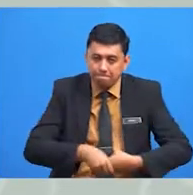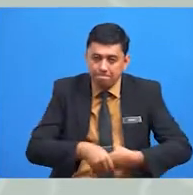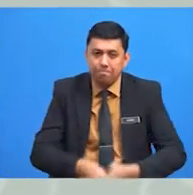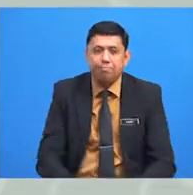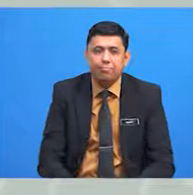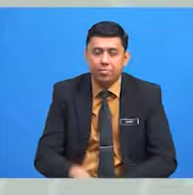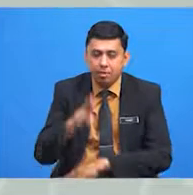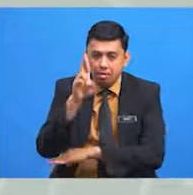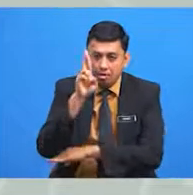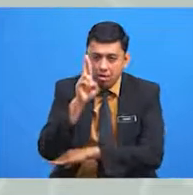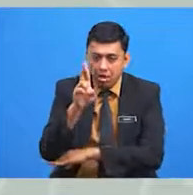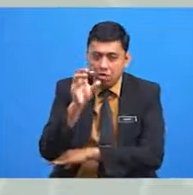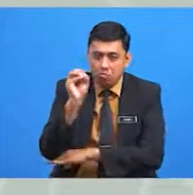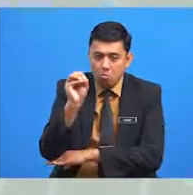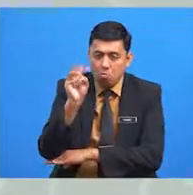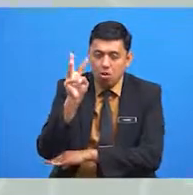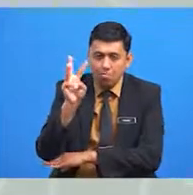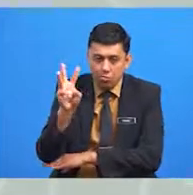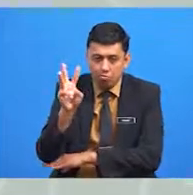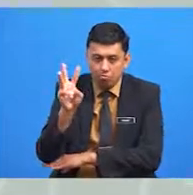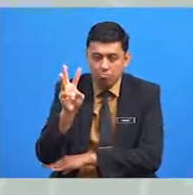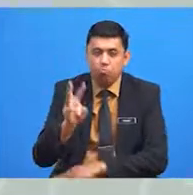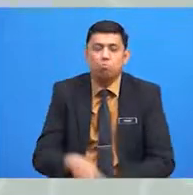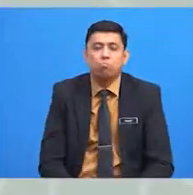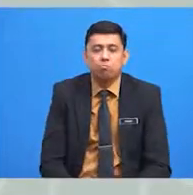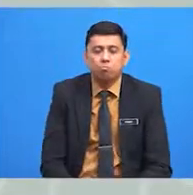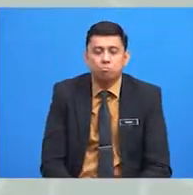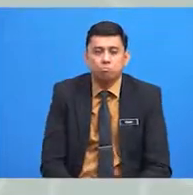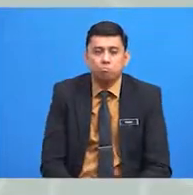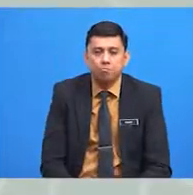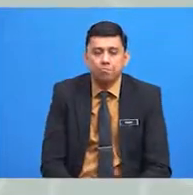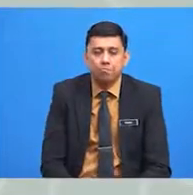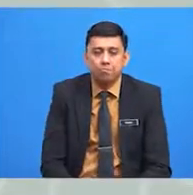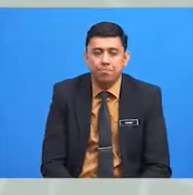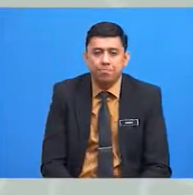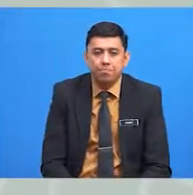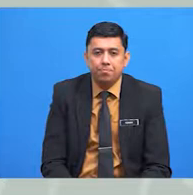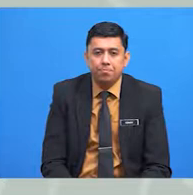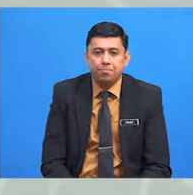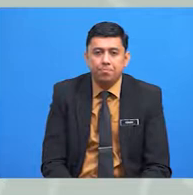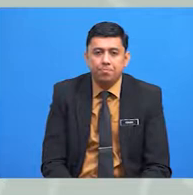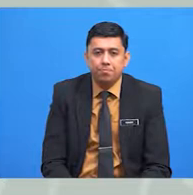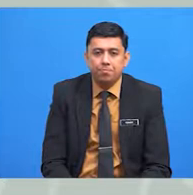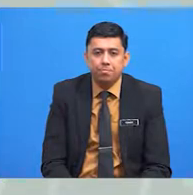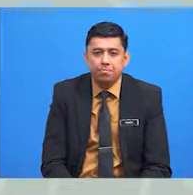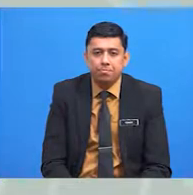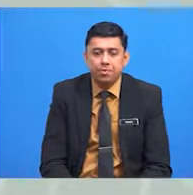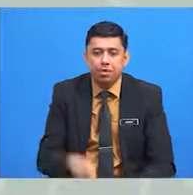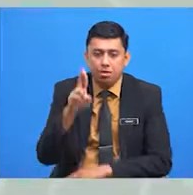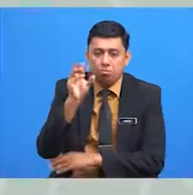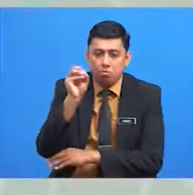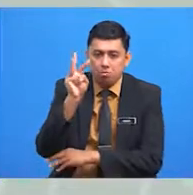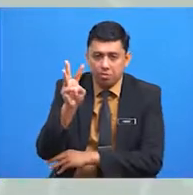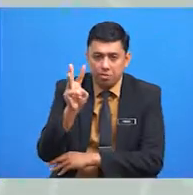Richard Olaf Winstead atau R.O. Winstead. Sir Richard Olaf Winstead